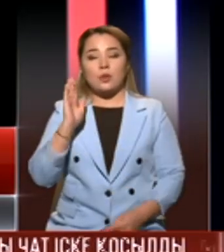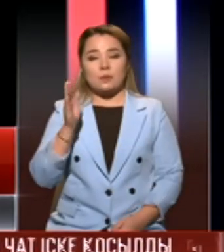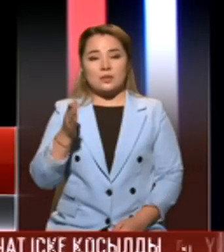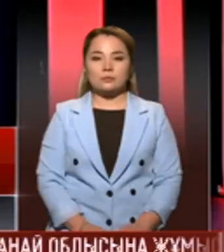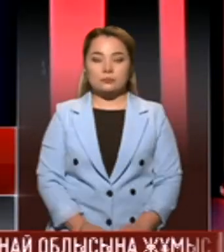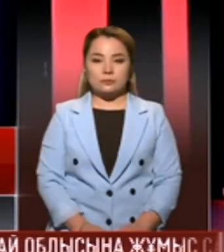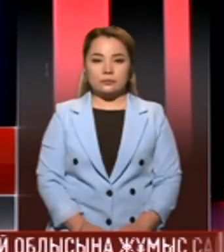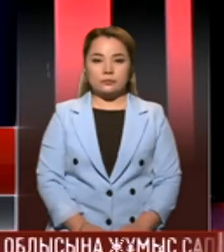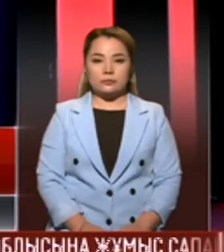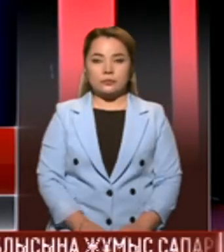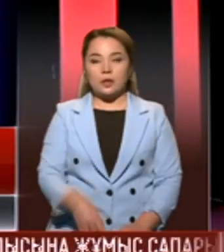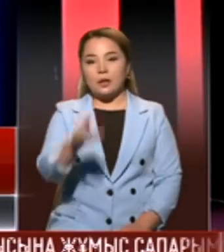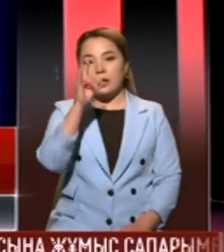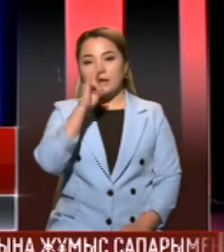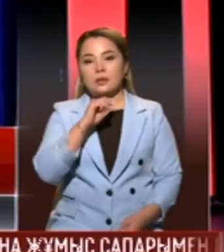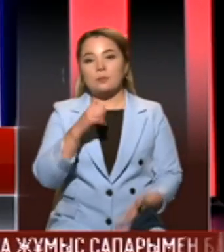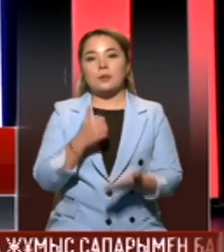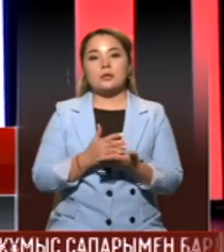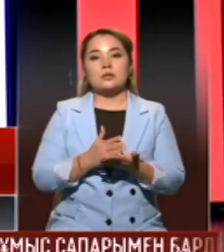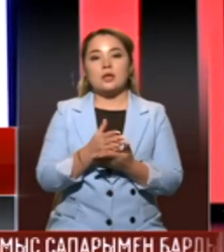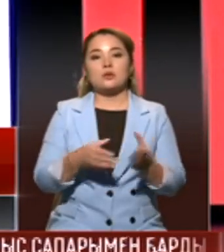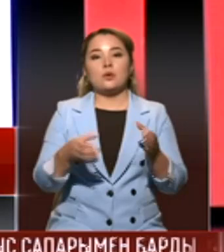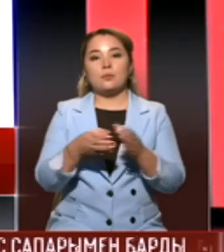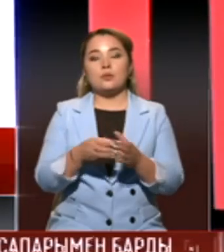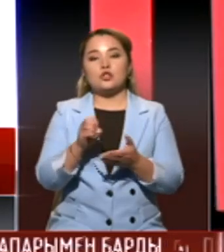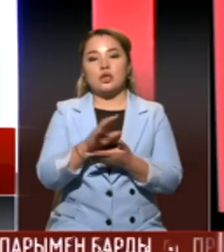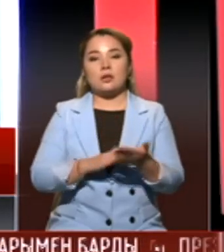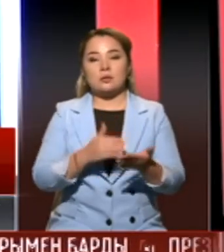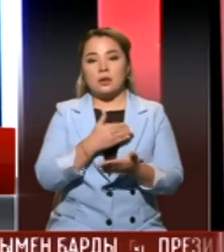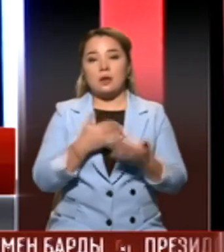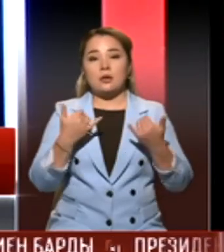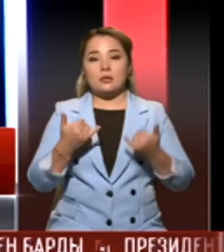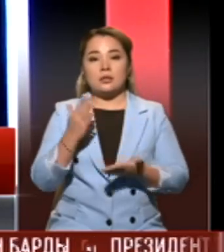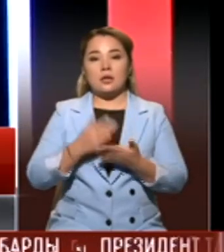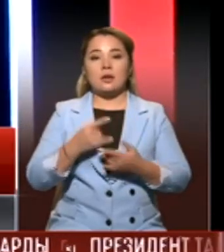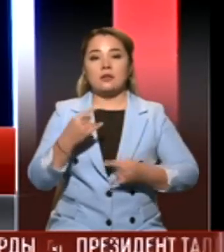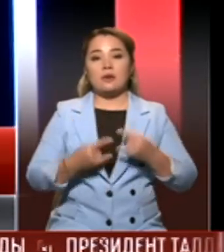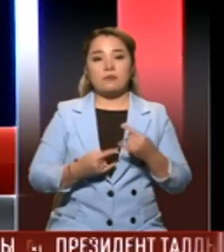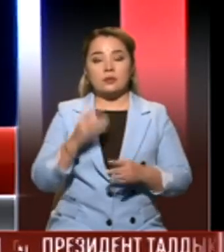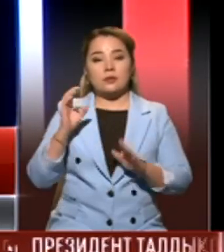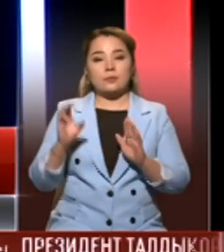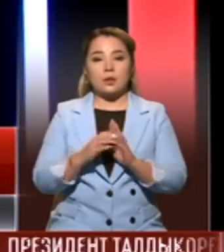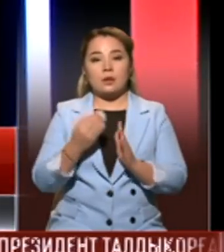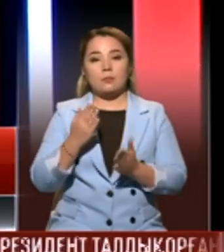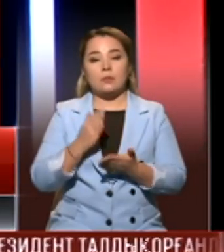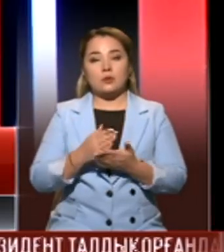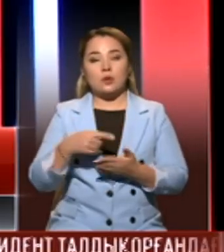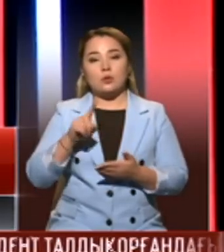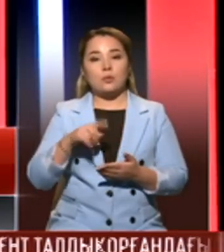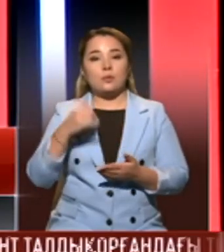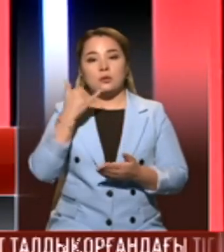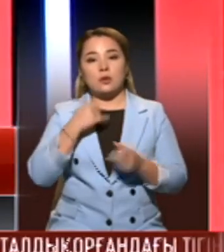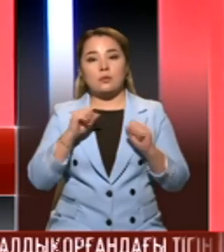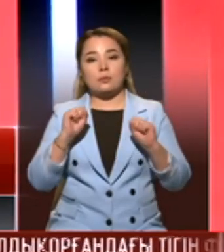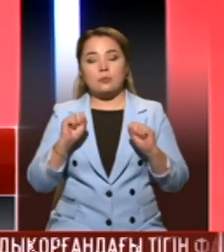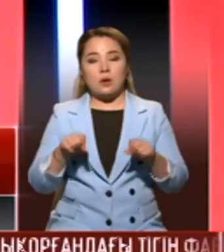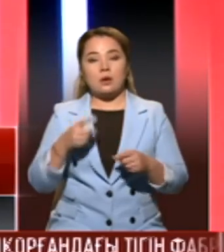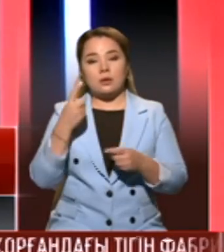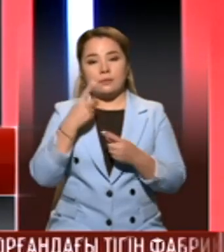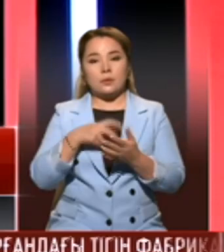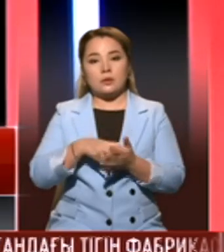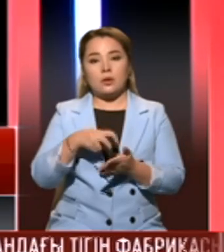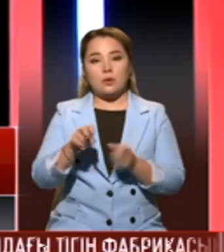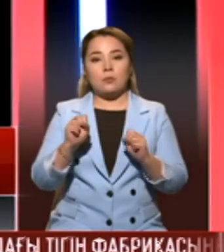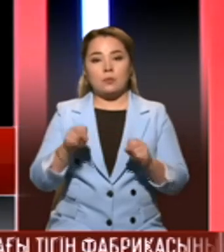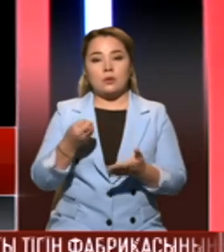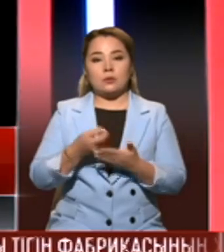ауыспайық. Қазақстанның басты саяси ток-шоуын әрі қарай жалғастырамыз. Біз тікелей эфирдеміз. Байланыс нөмірлерімізге қоңырау шалуды, хабарлама жіберуді